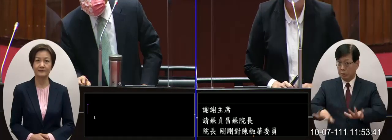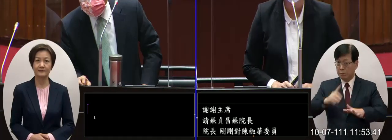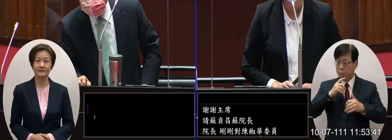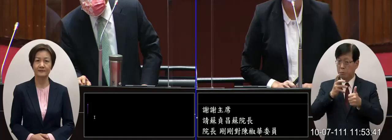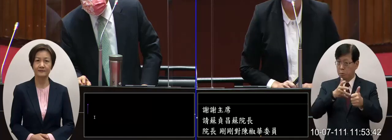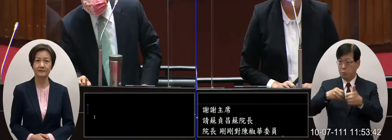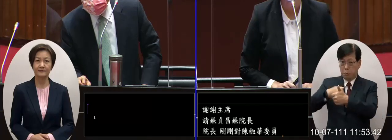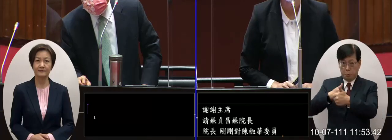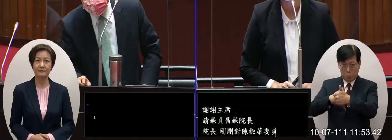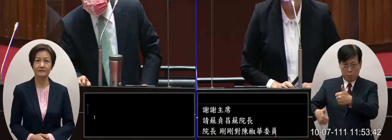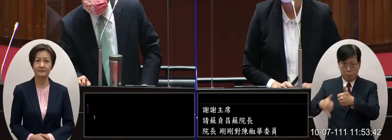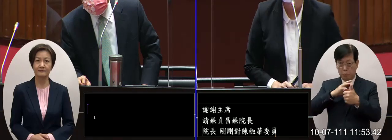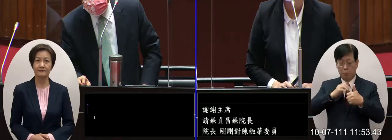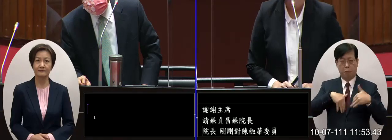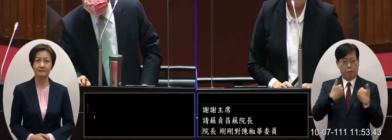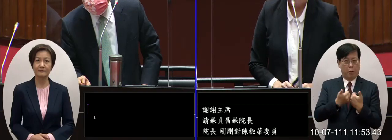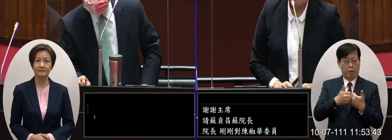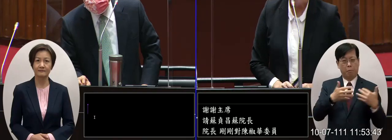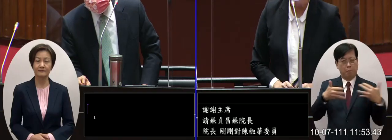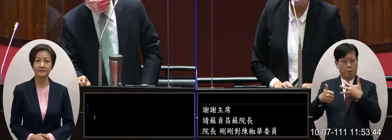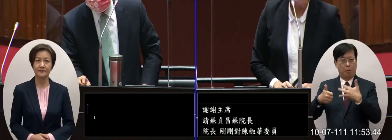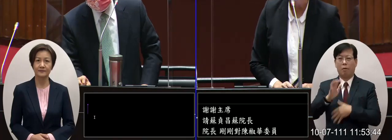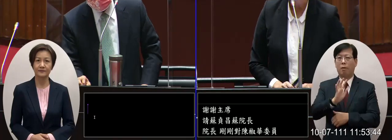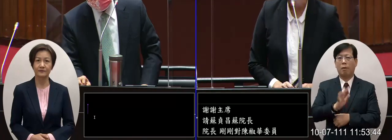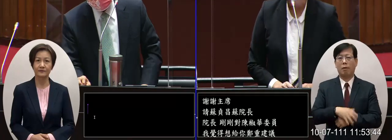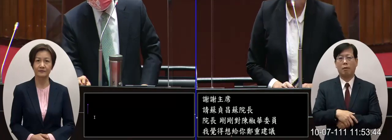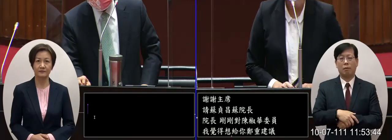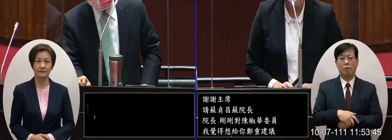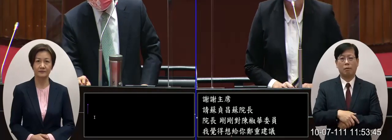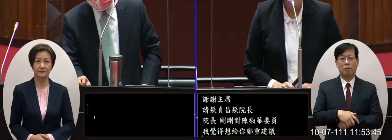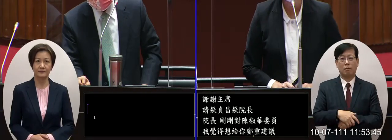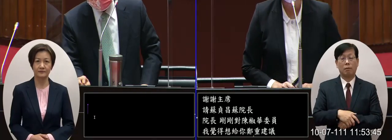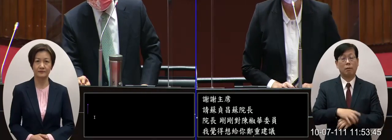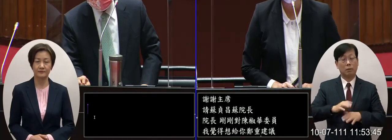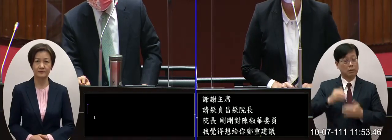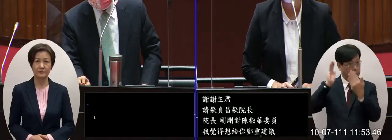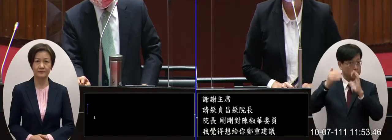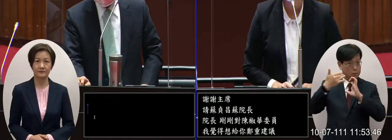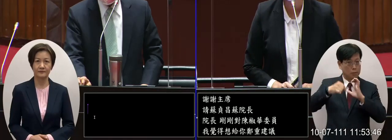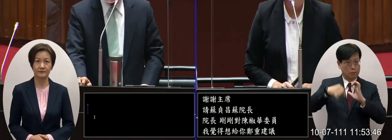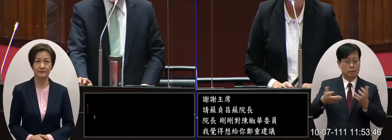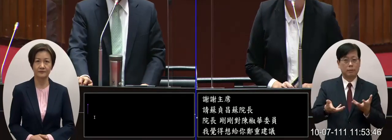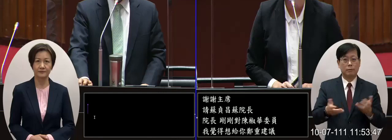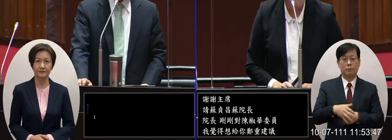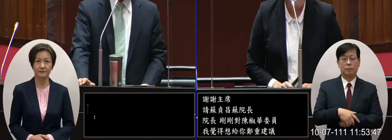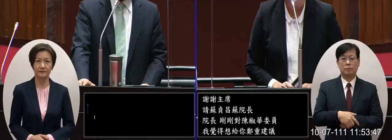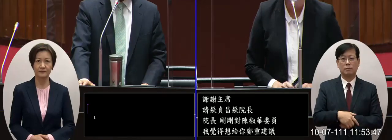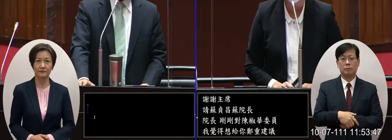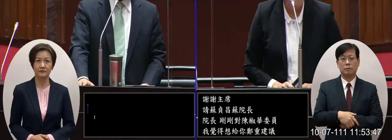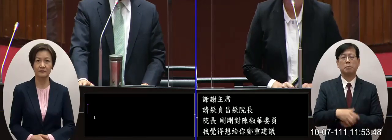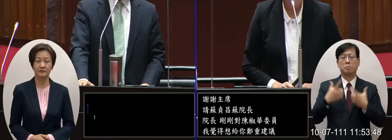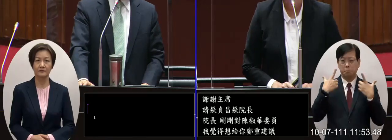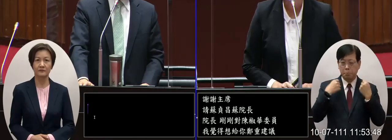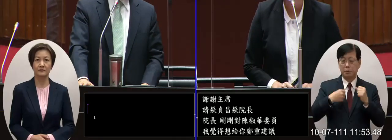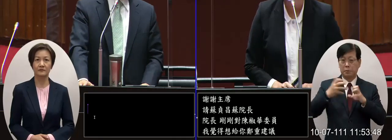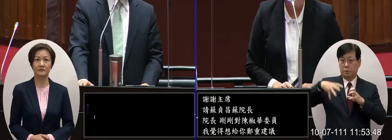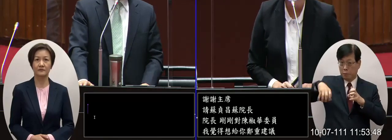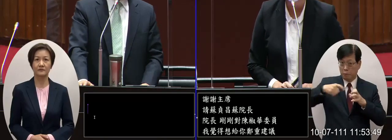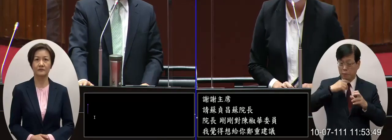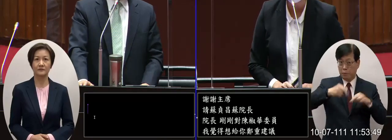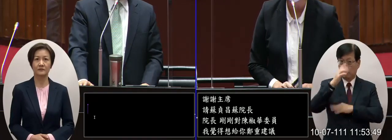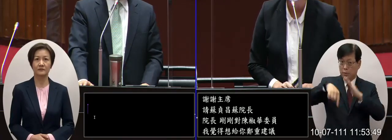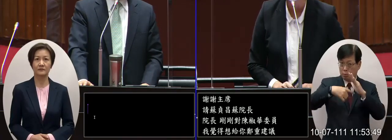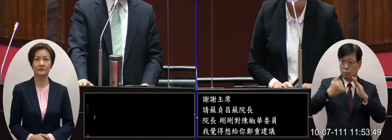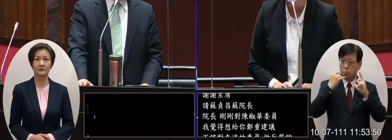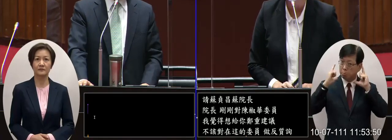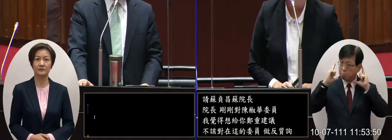质询的委员做反质询。那进电视这件事情呢，其实府院可以出